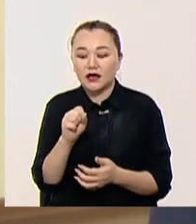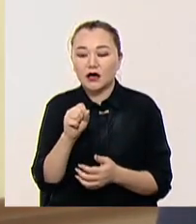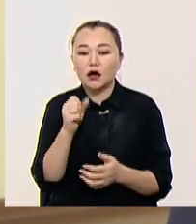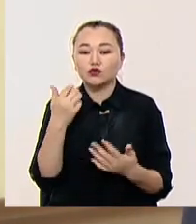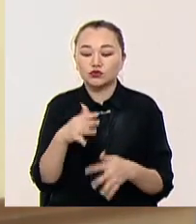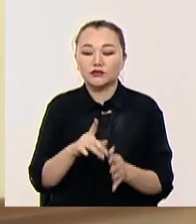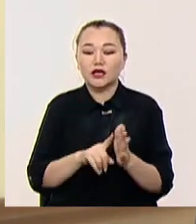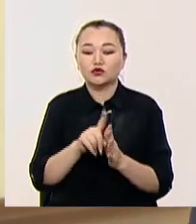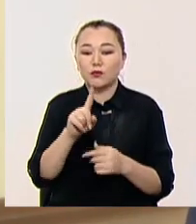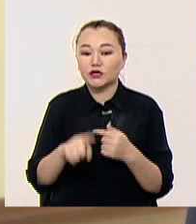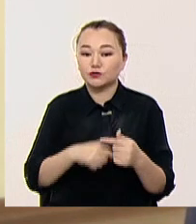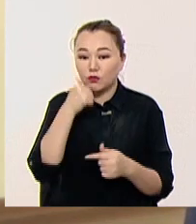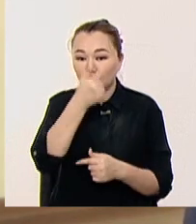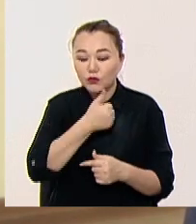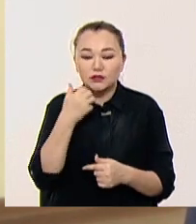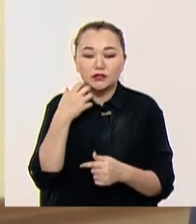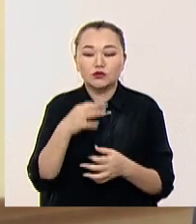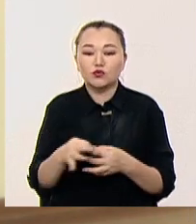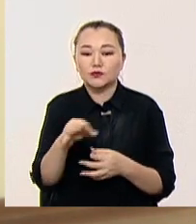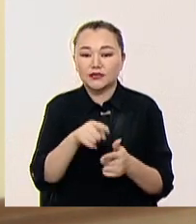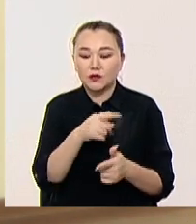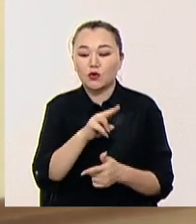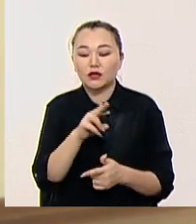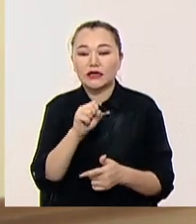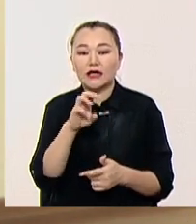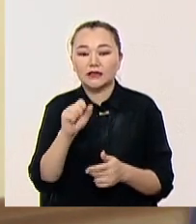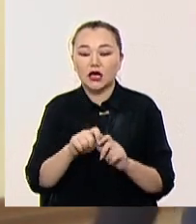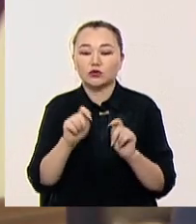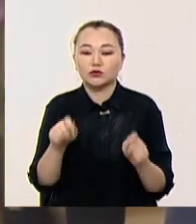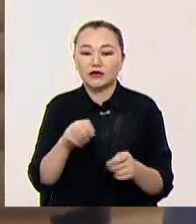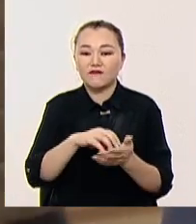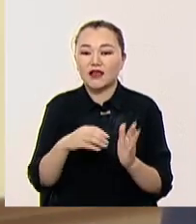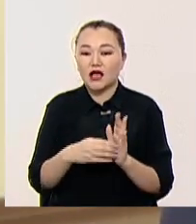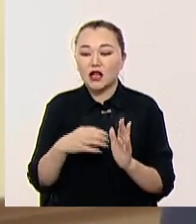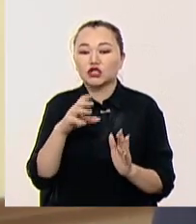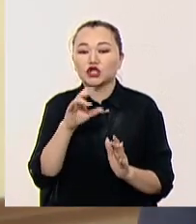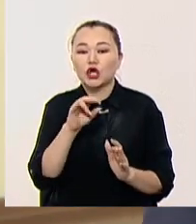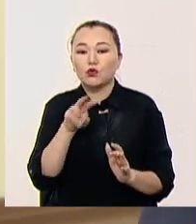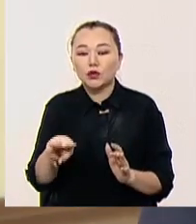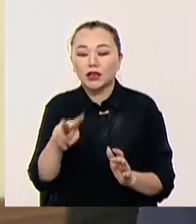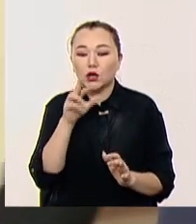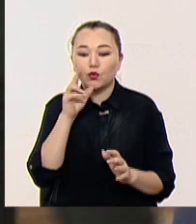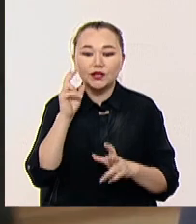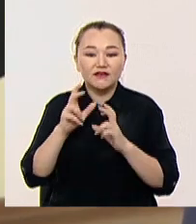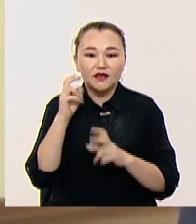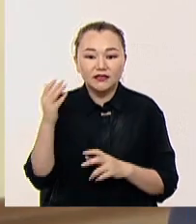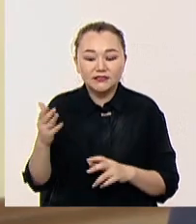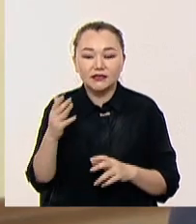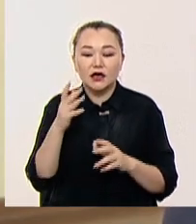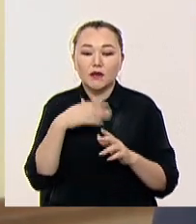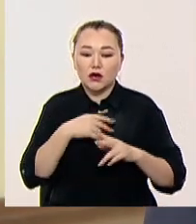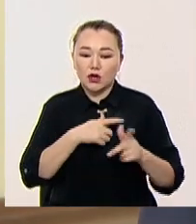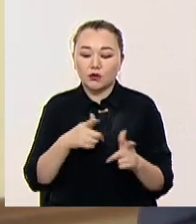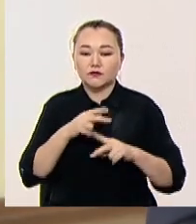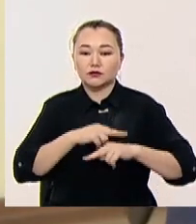Уже в наступающем году в Кызылординском университете имени Коркыт-Ата откроется филиал Сеульского университета. Кроме этого, мы готовы